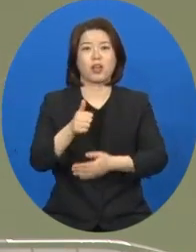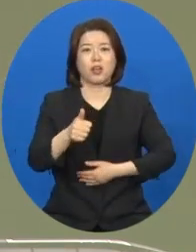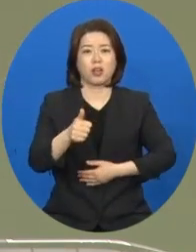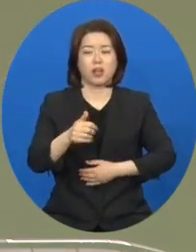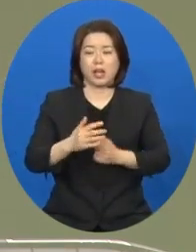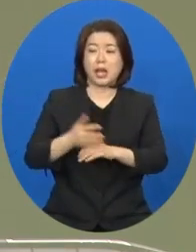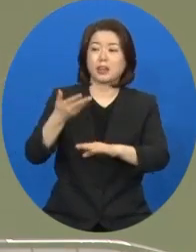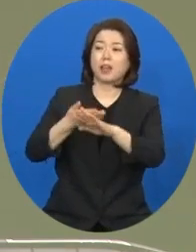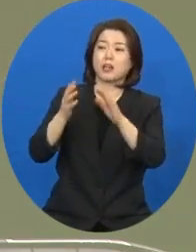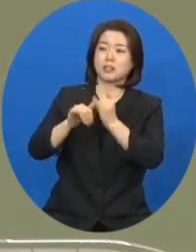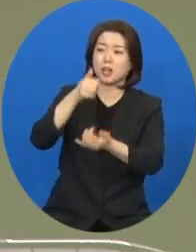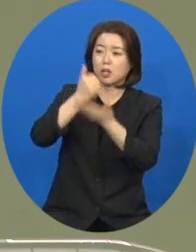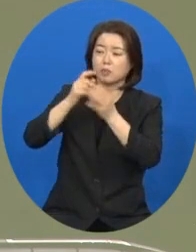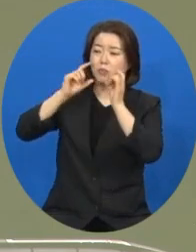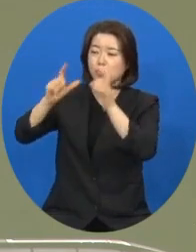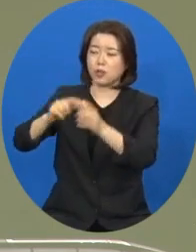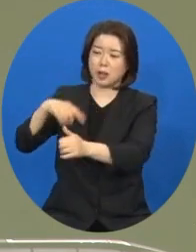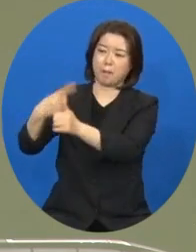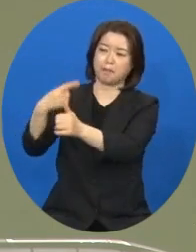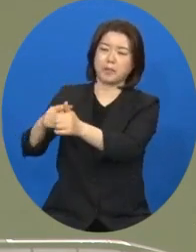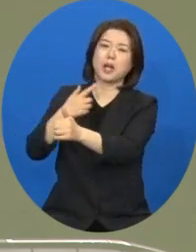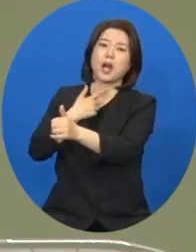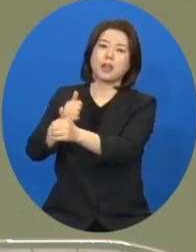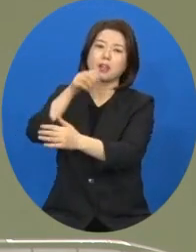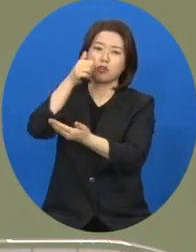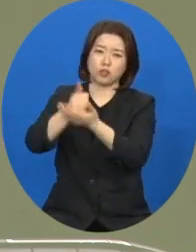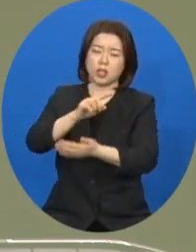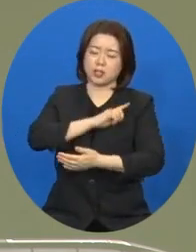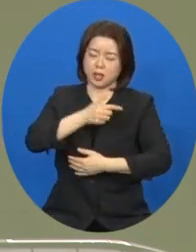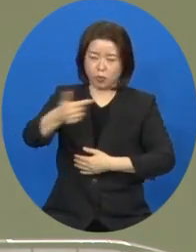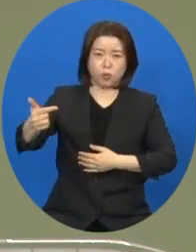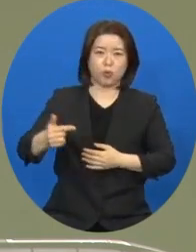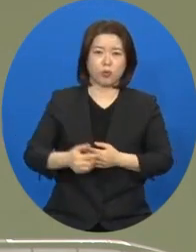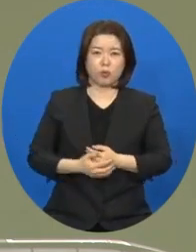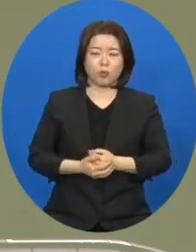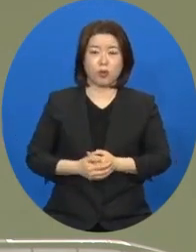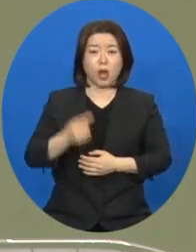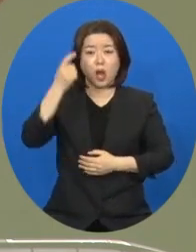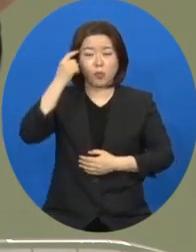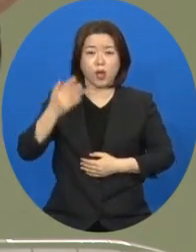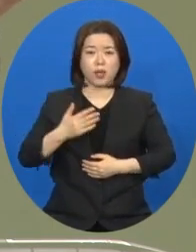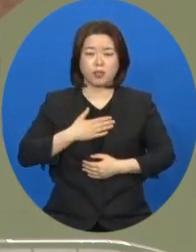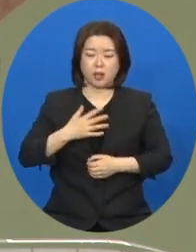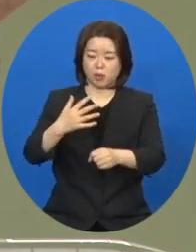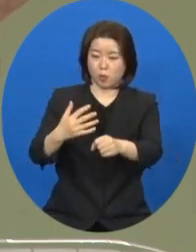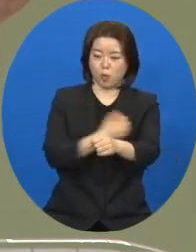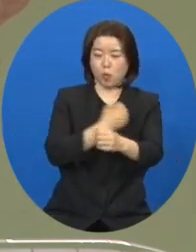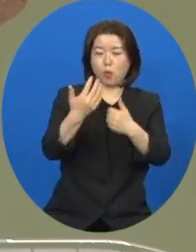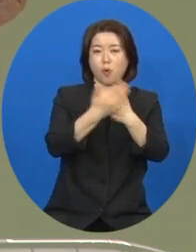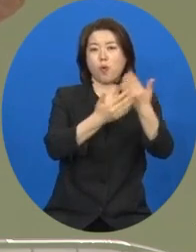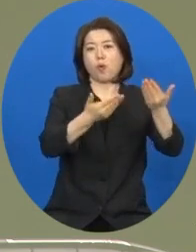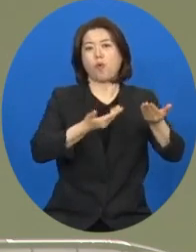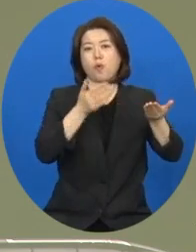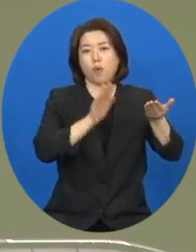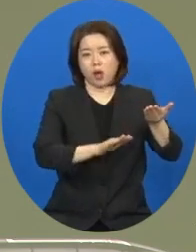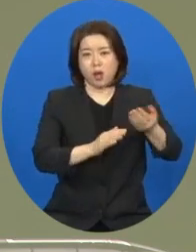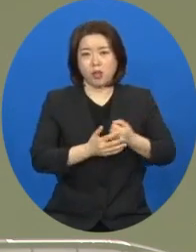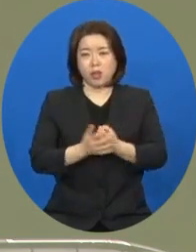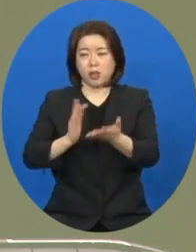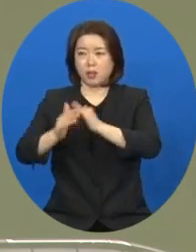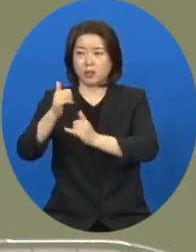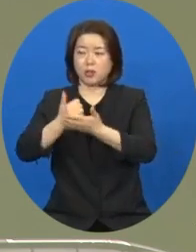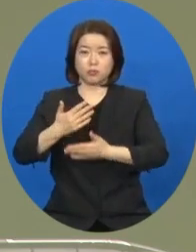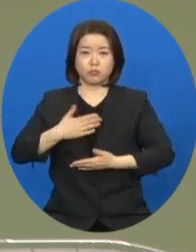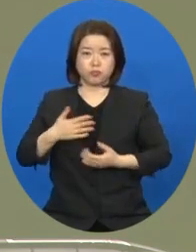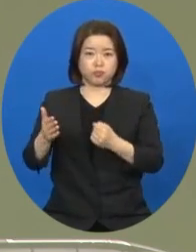사람 정죄하고 비난했던 죄예요. 왜? 나는 엄청난 은혜를 받아놓고 예수님이 나